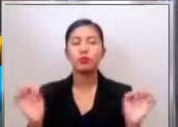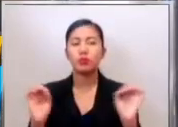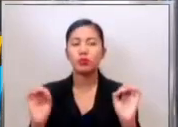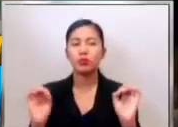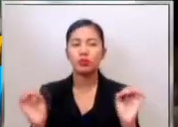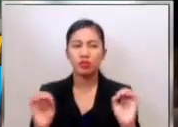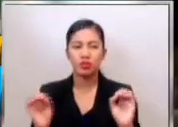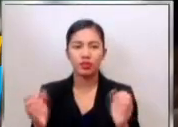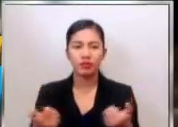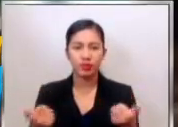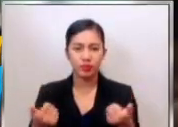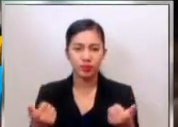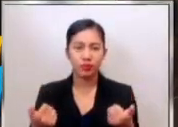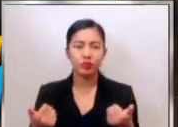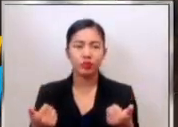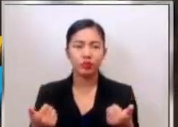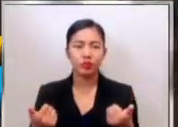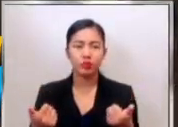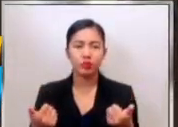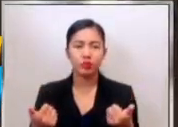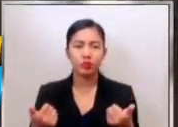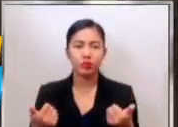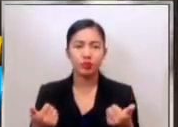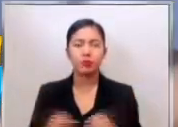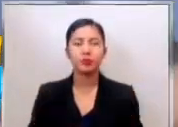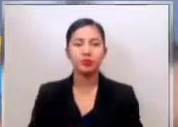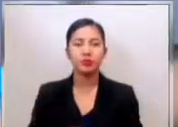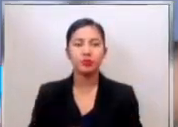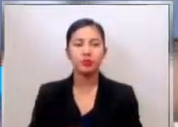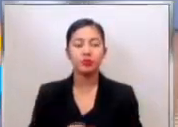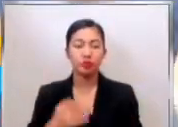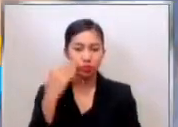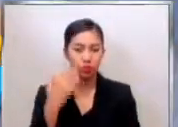walang slot para sa kanila at kulang na kulang yung supply, no?